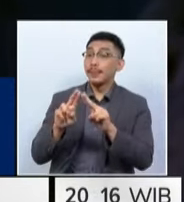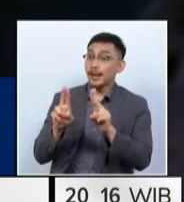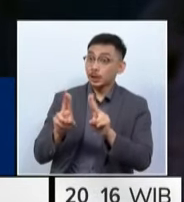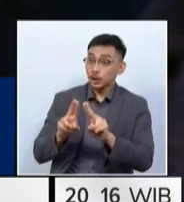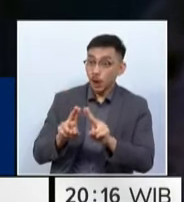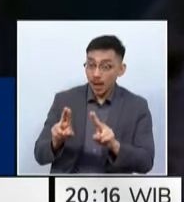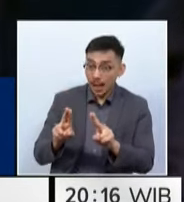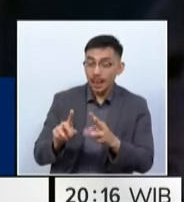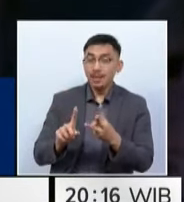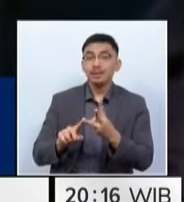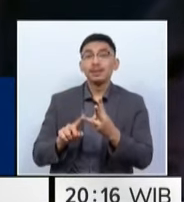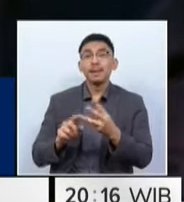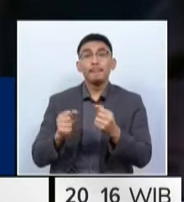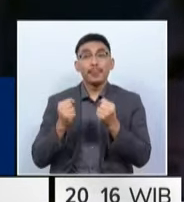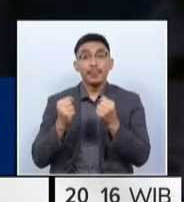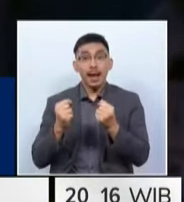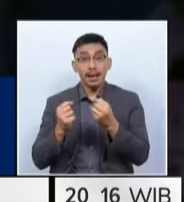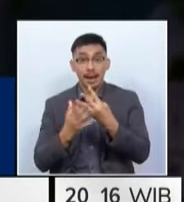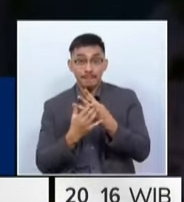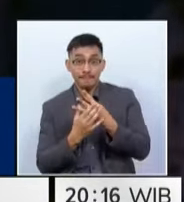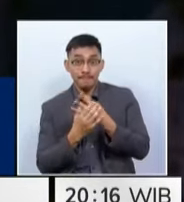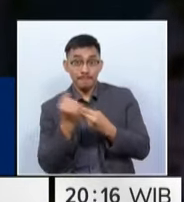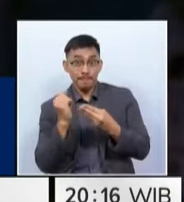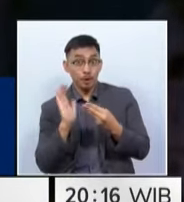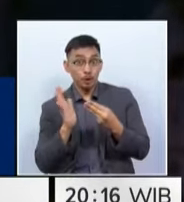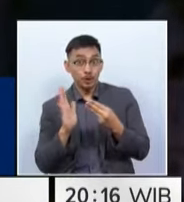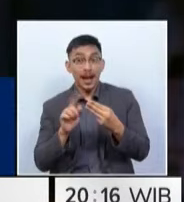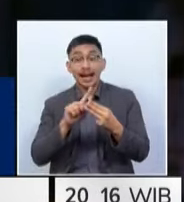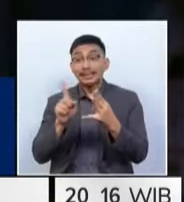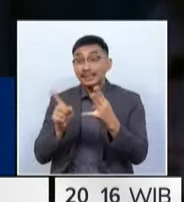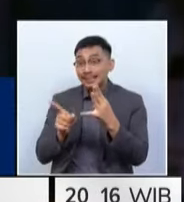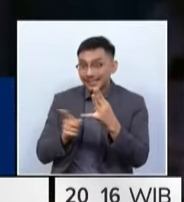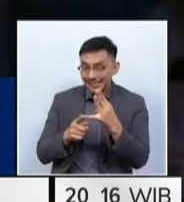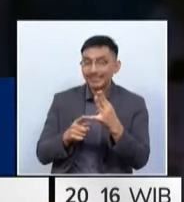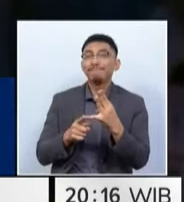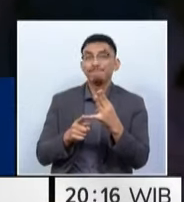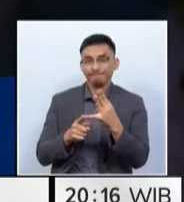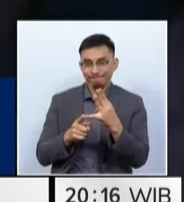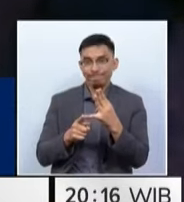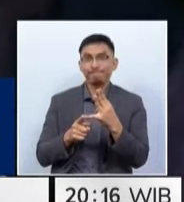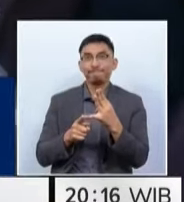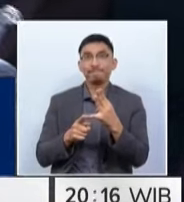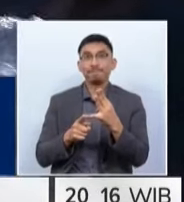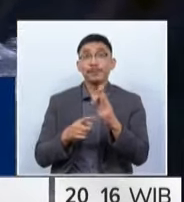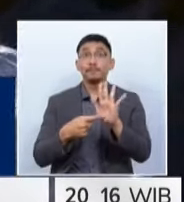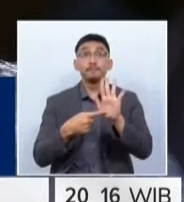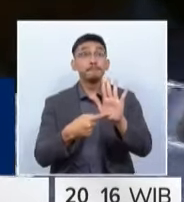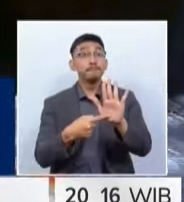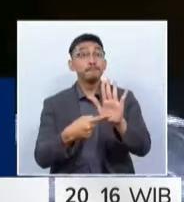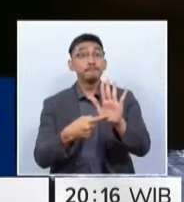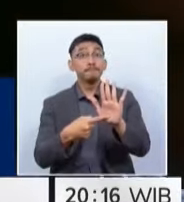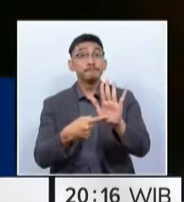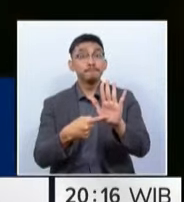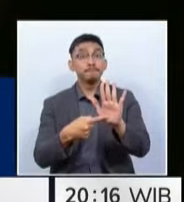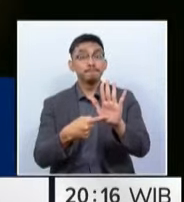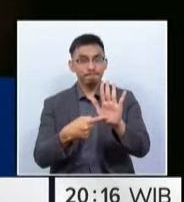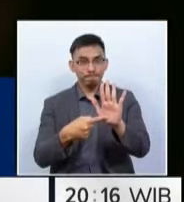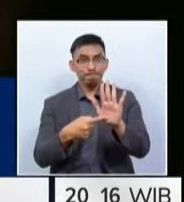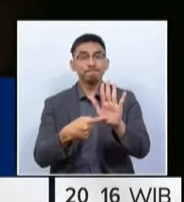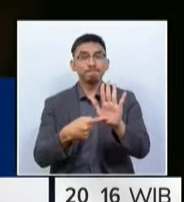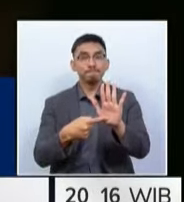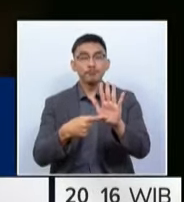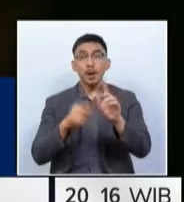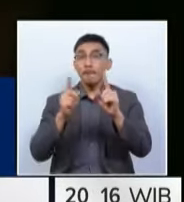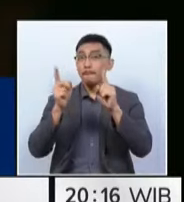pertahanan ya diperlihatkan Ibu Iren politik